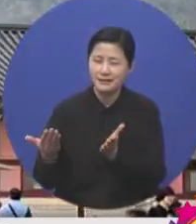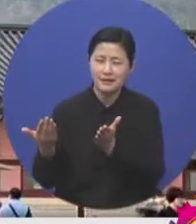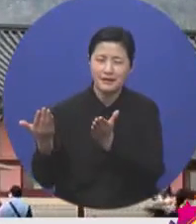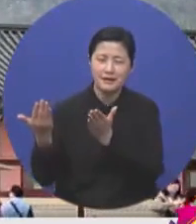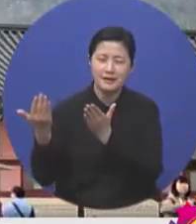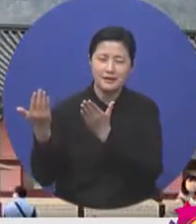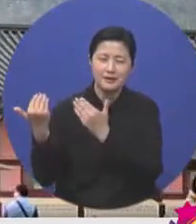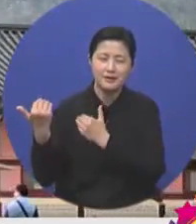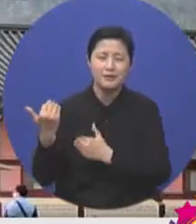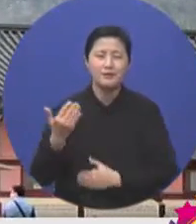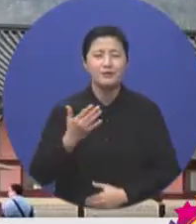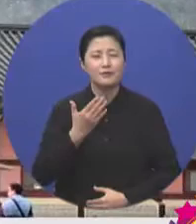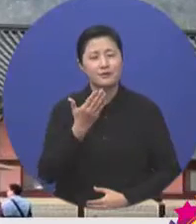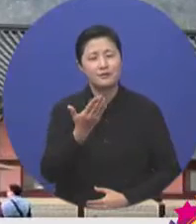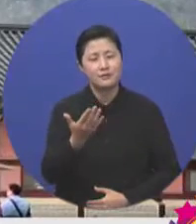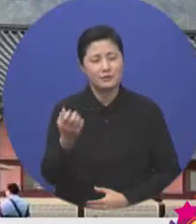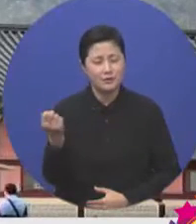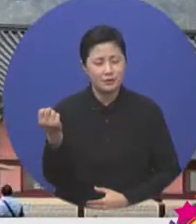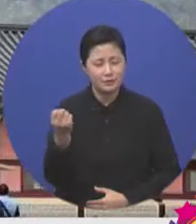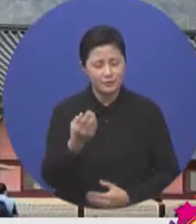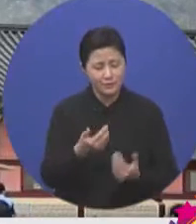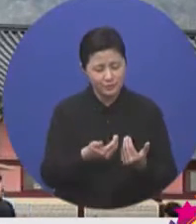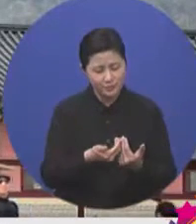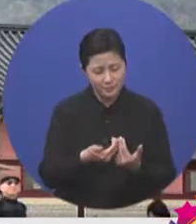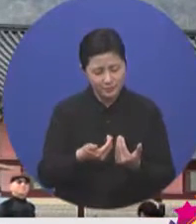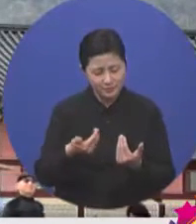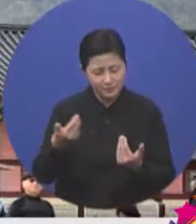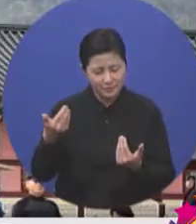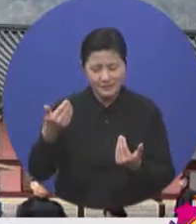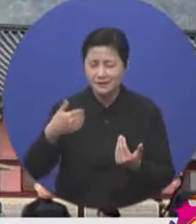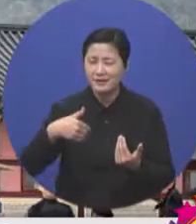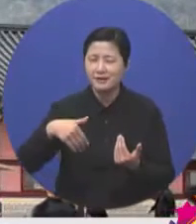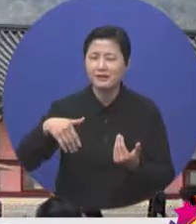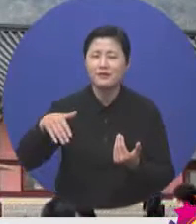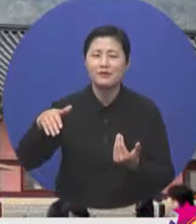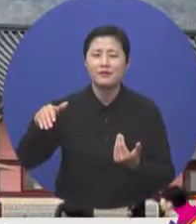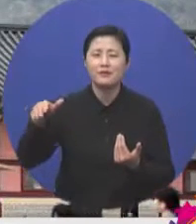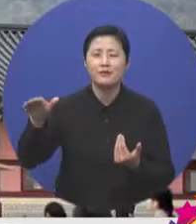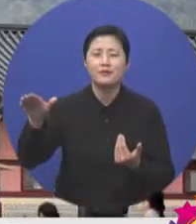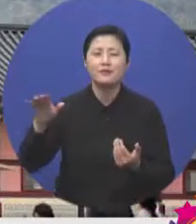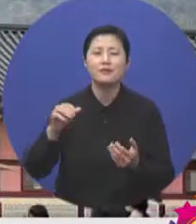세월은 가고 너도 돌아가고